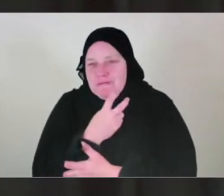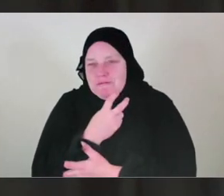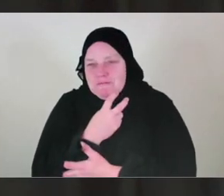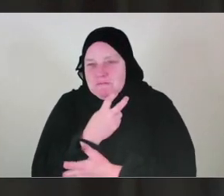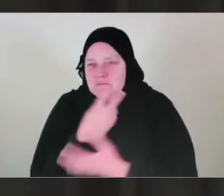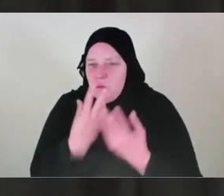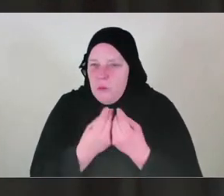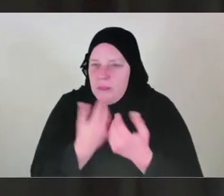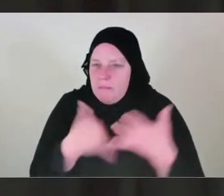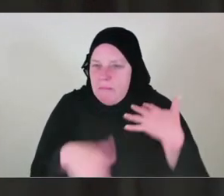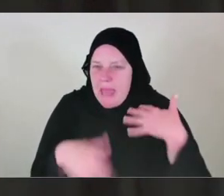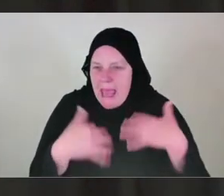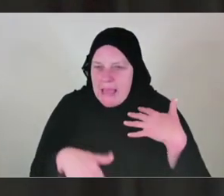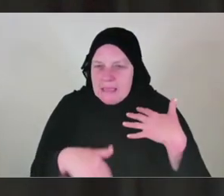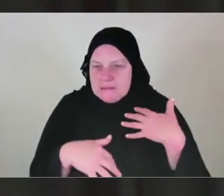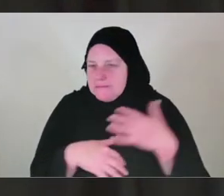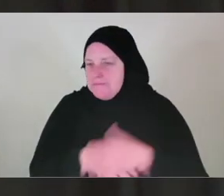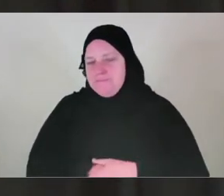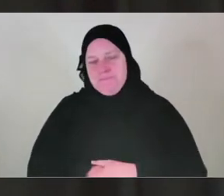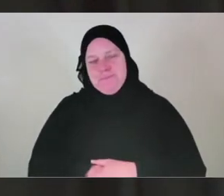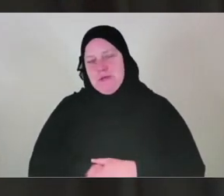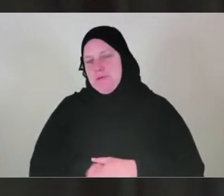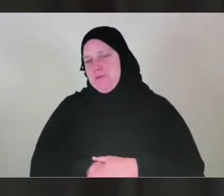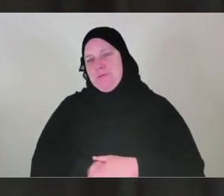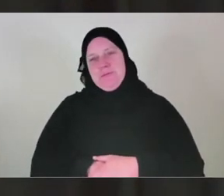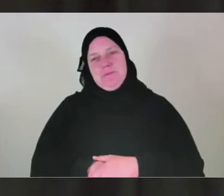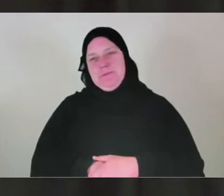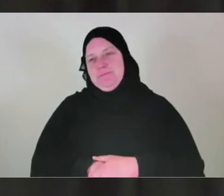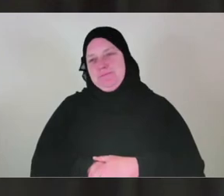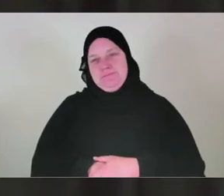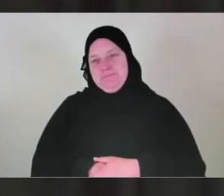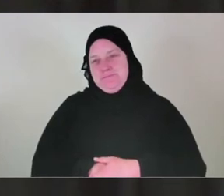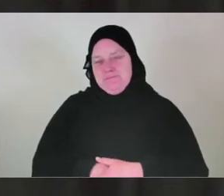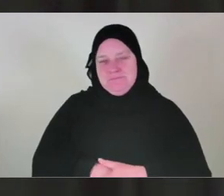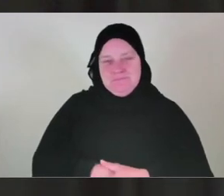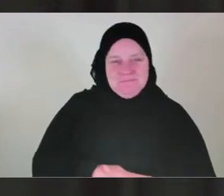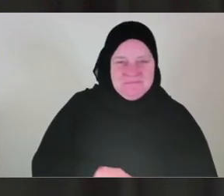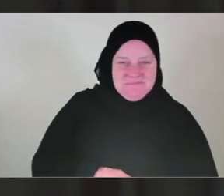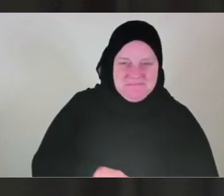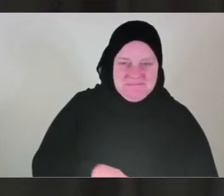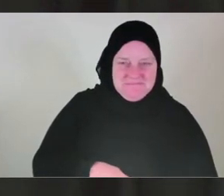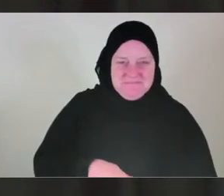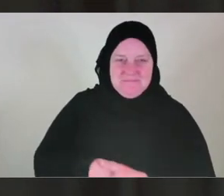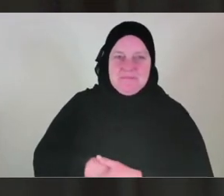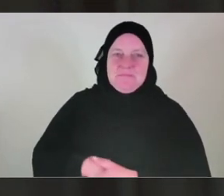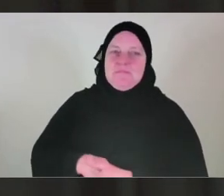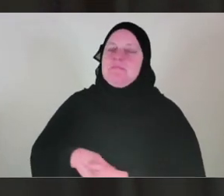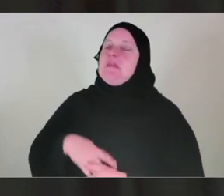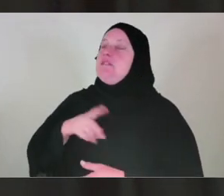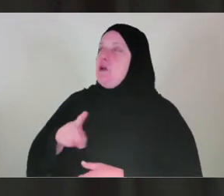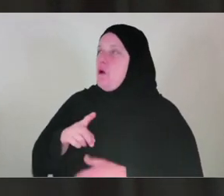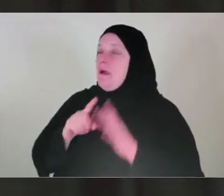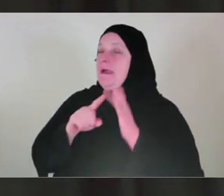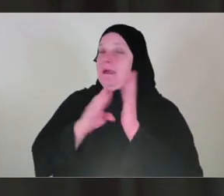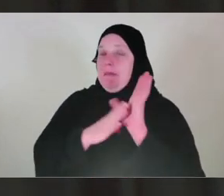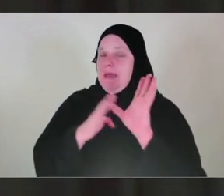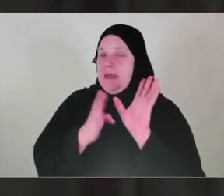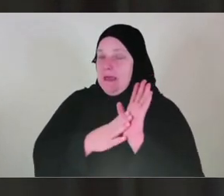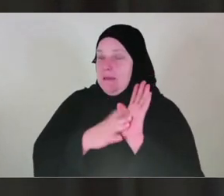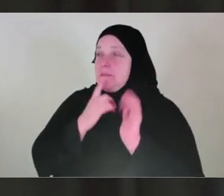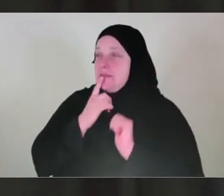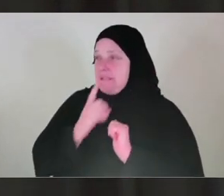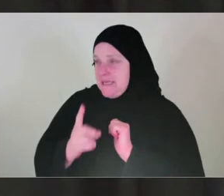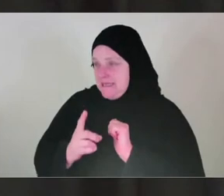So he says, everyone's going to be young. وَلَا يَكُونُ فِيهِمْ كَهْلٌ وَهَذَا الْخَبَرُ وَهَذَا الْخَبَرُ, he